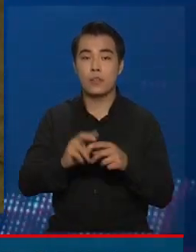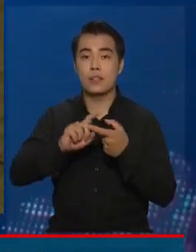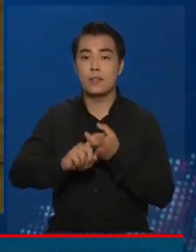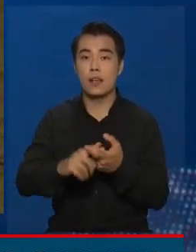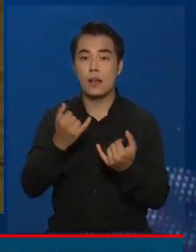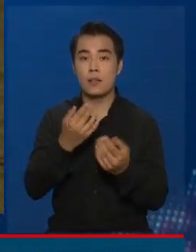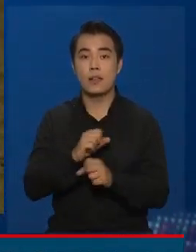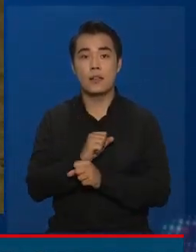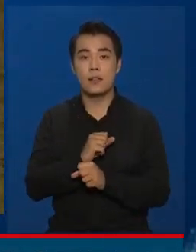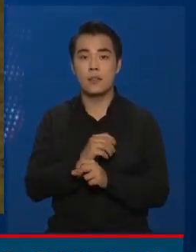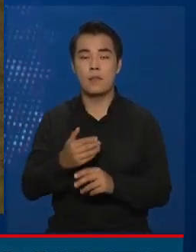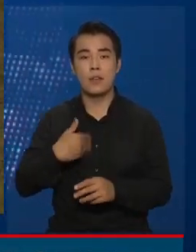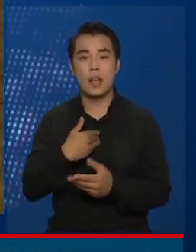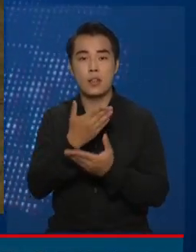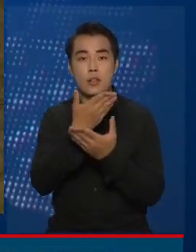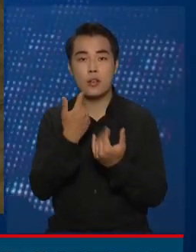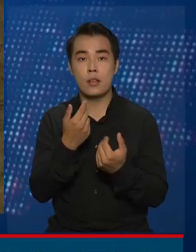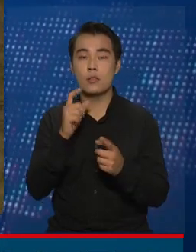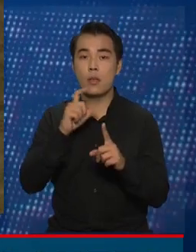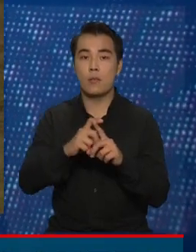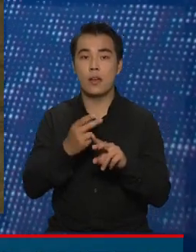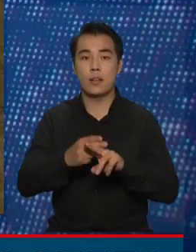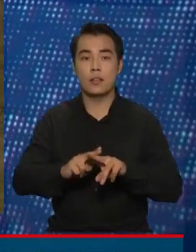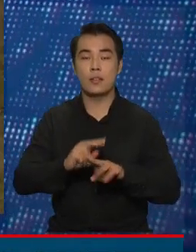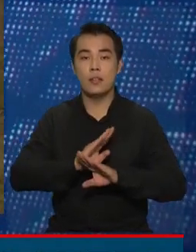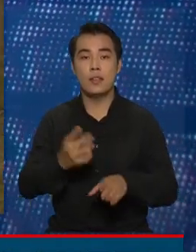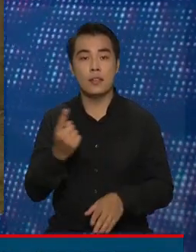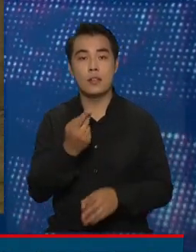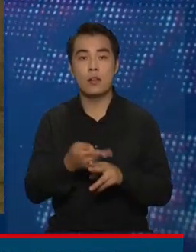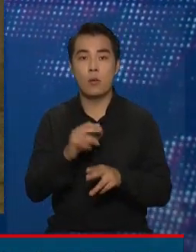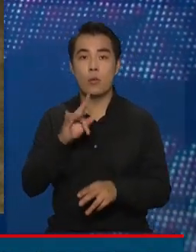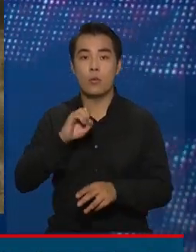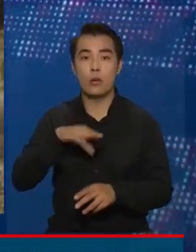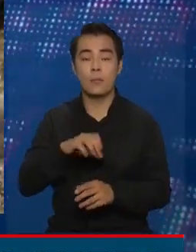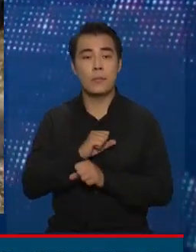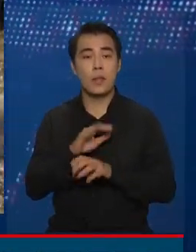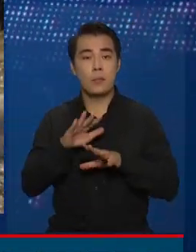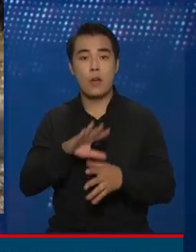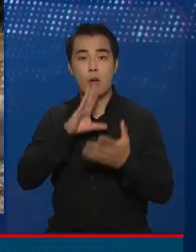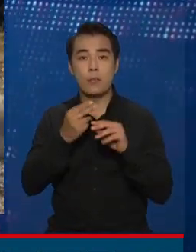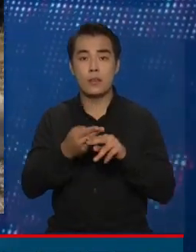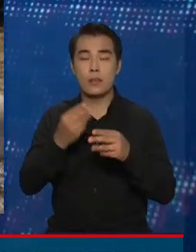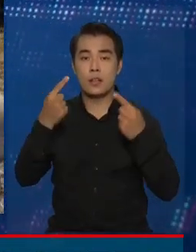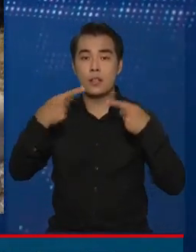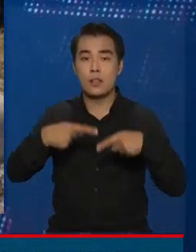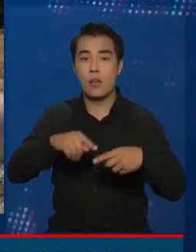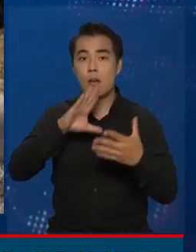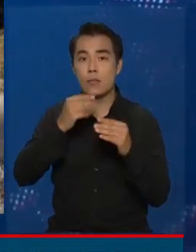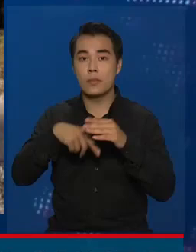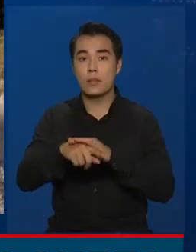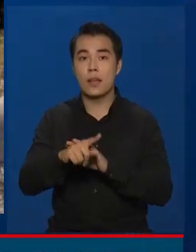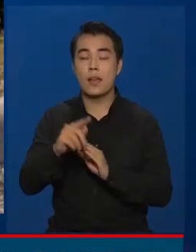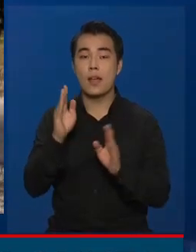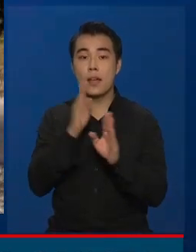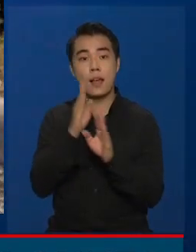содержание курорта стало невыгодным. К слову, это не единственный курорт, переживающий кризис. Экологическая организация Mountain